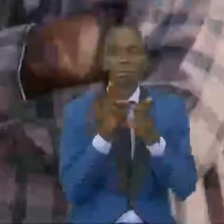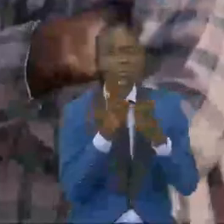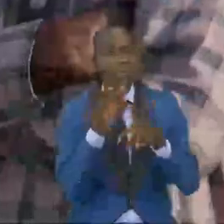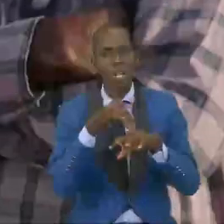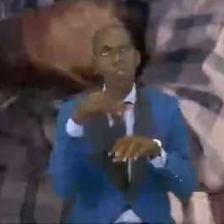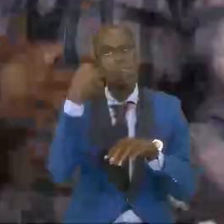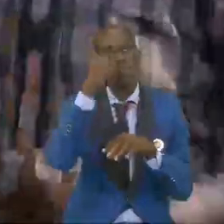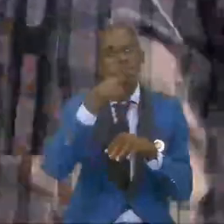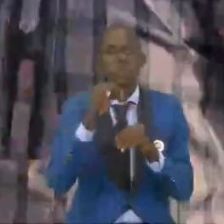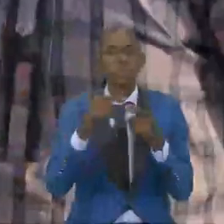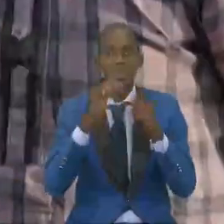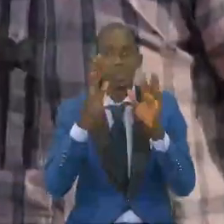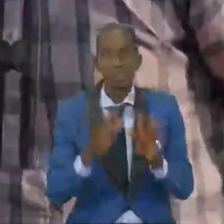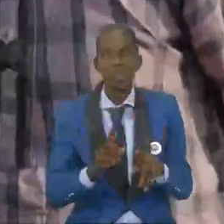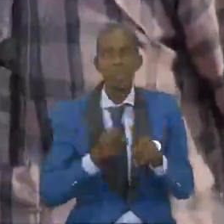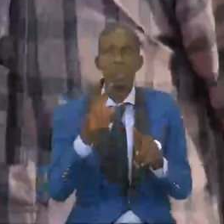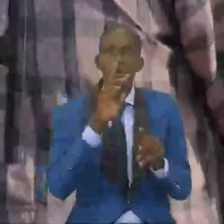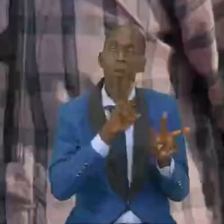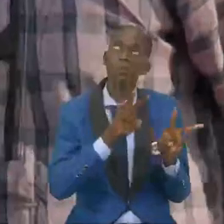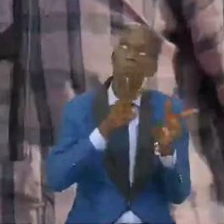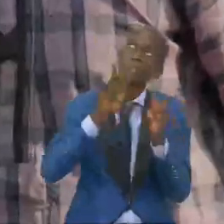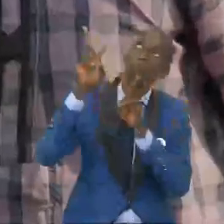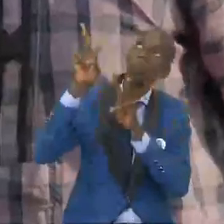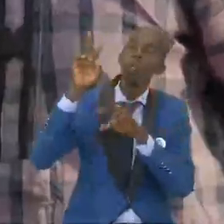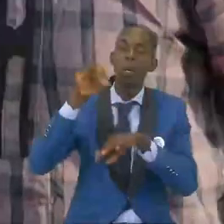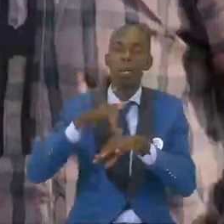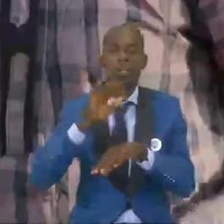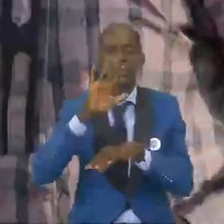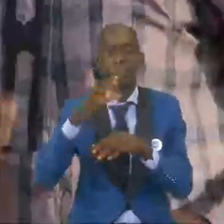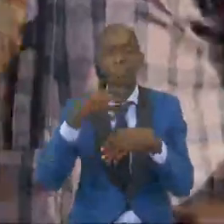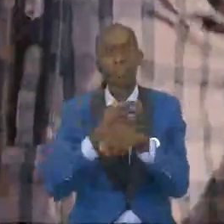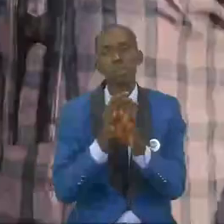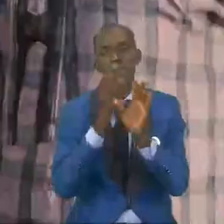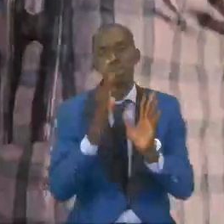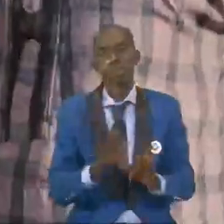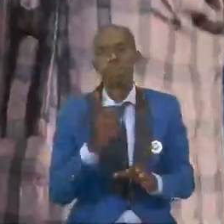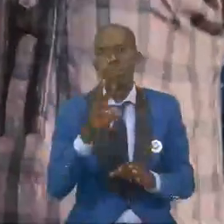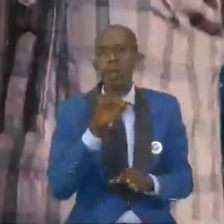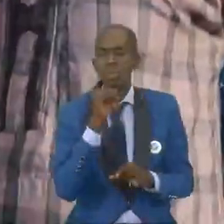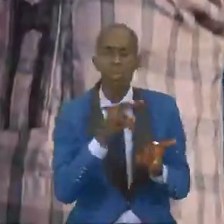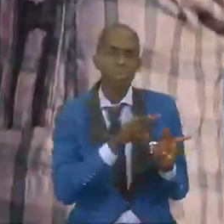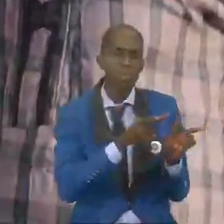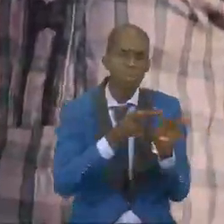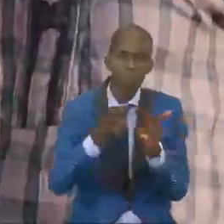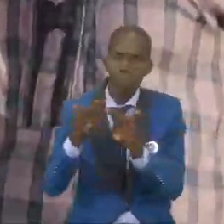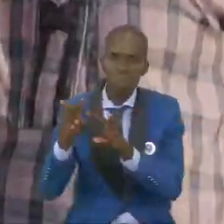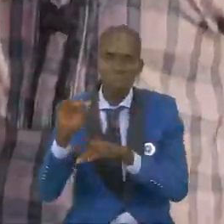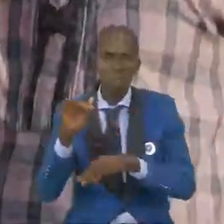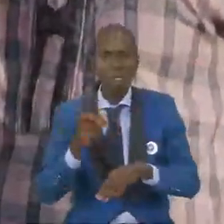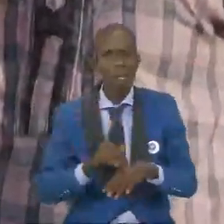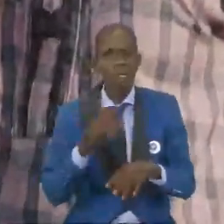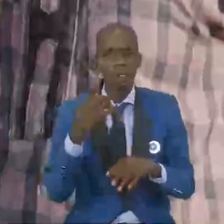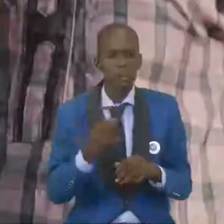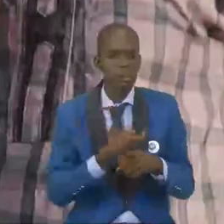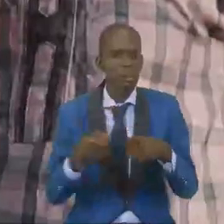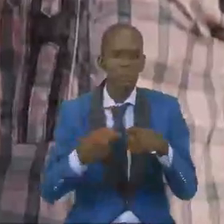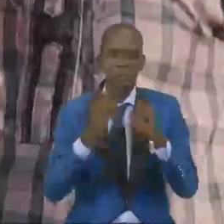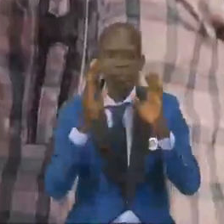Rien ne te dérange. Tu ne regardes pas aux conspirateurs. Tu as le regard sur ton